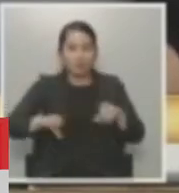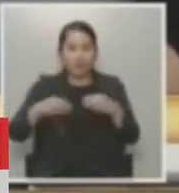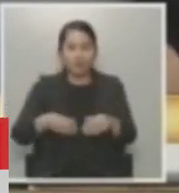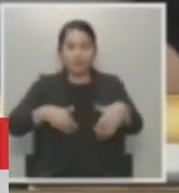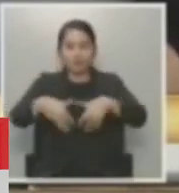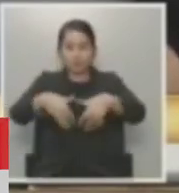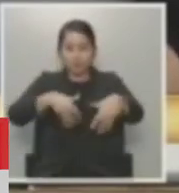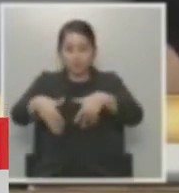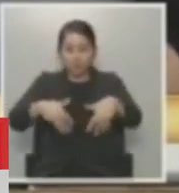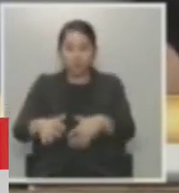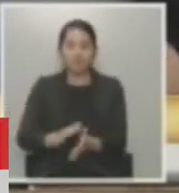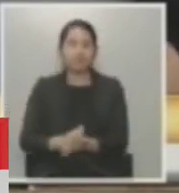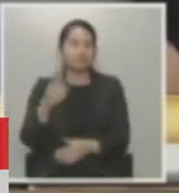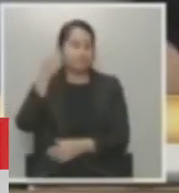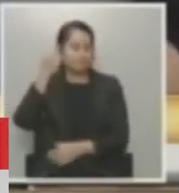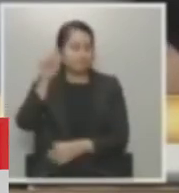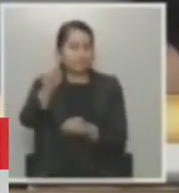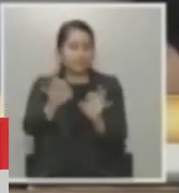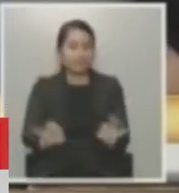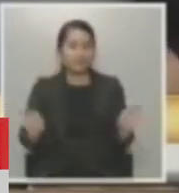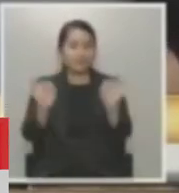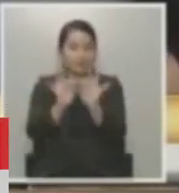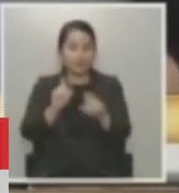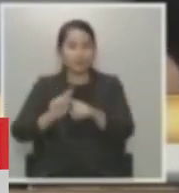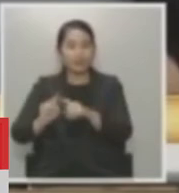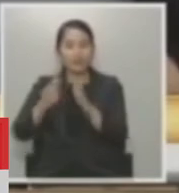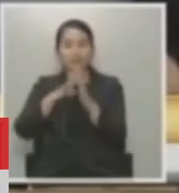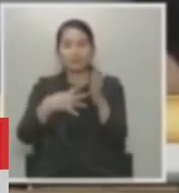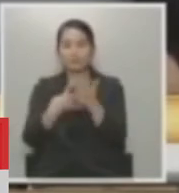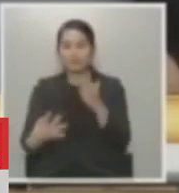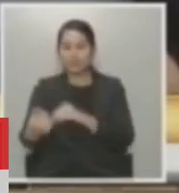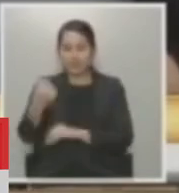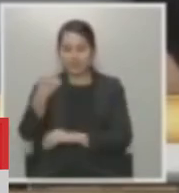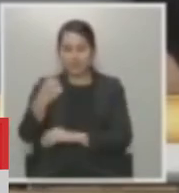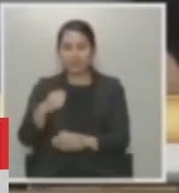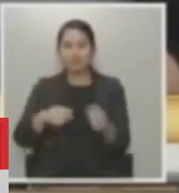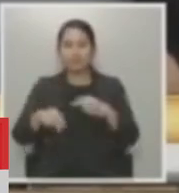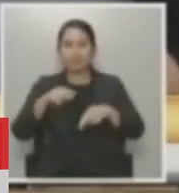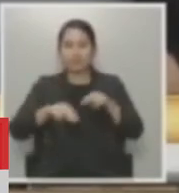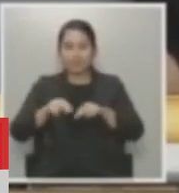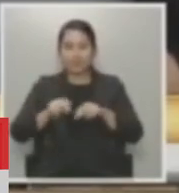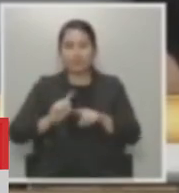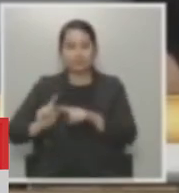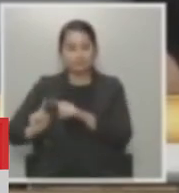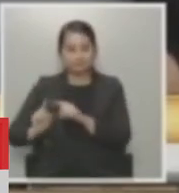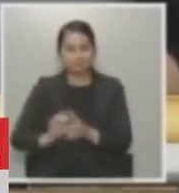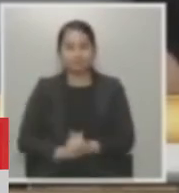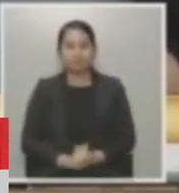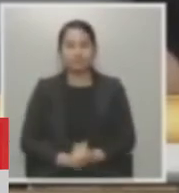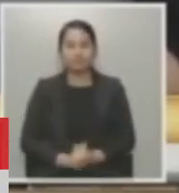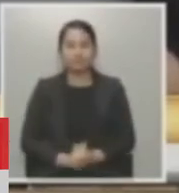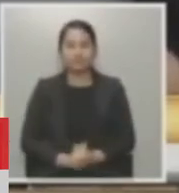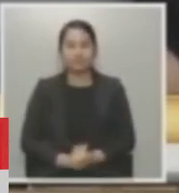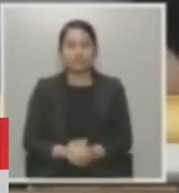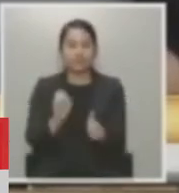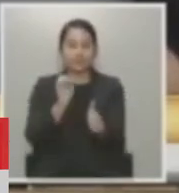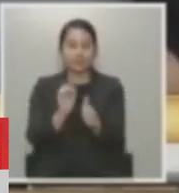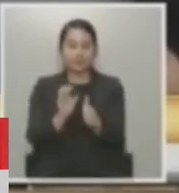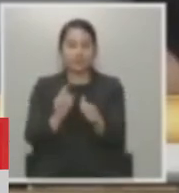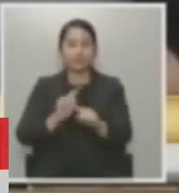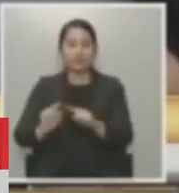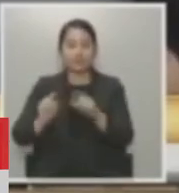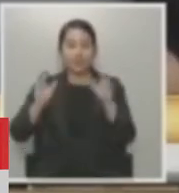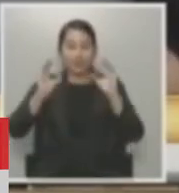ให้ความสำคัญแล้วก็หามาตรการอย่างจริงจังในการป้องกันปัญหาเหล่านี้ค่ะคำแนะนำต่างๆที่รัฐบ